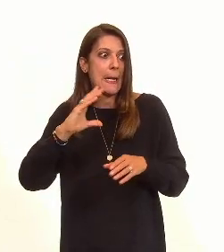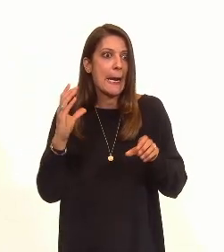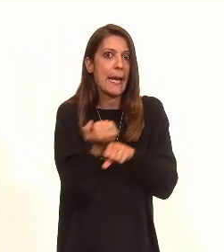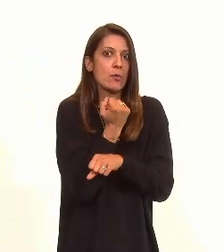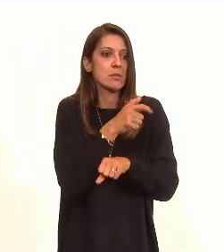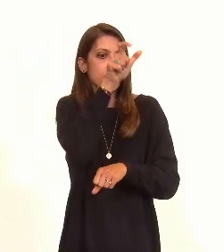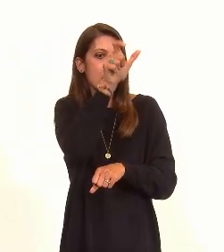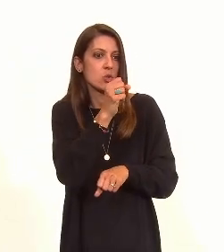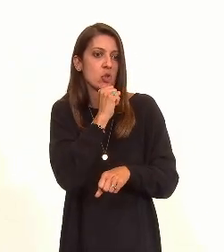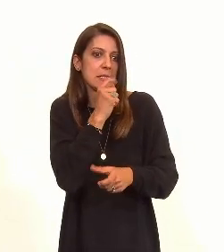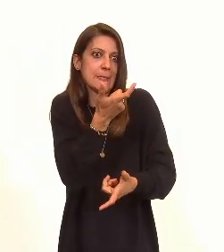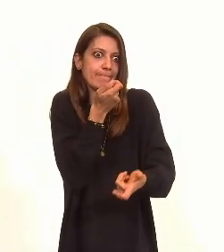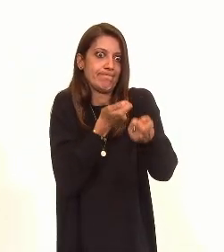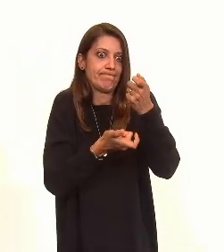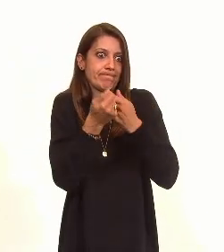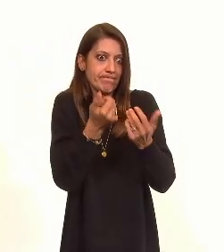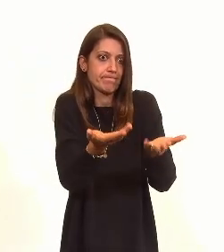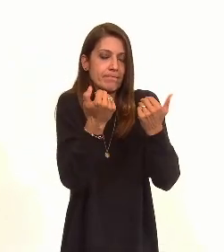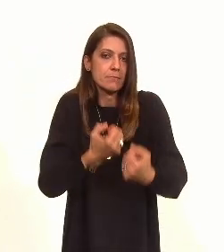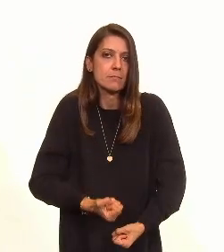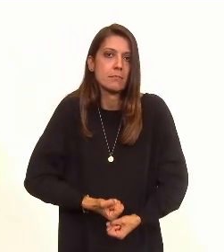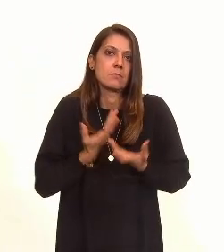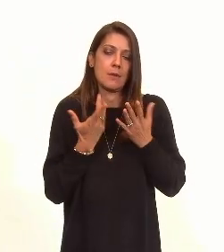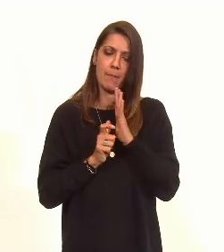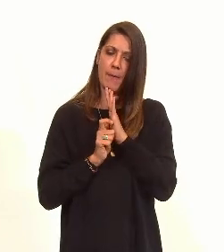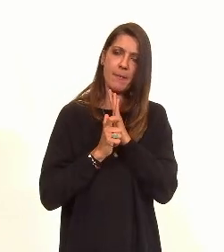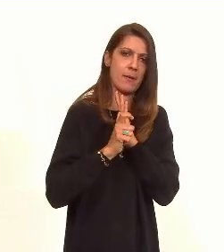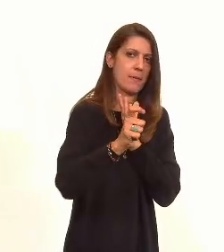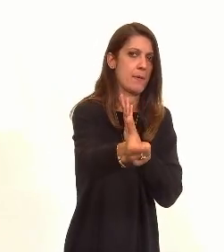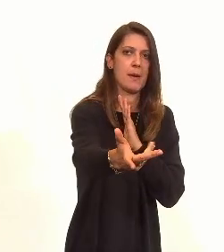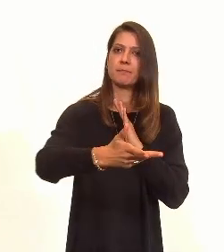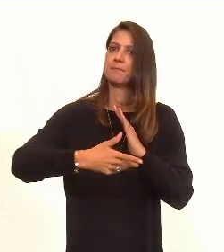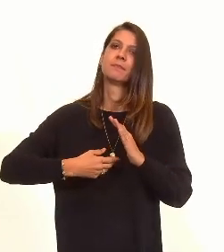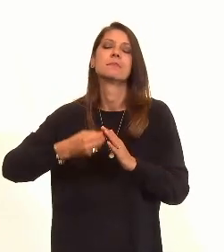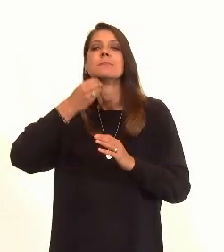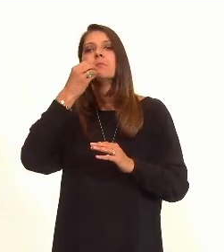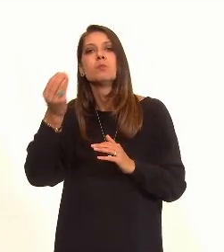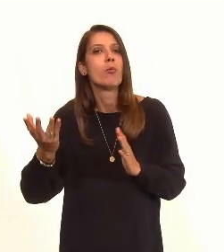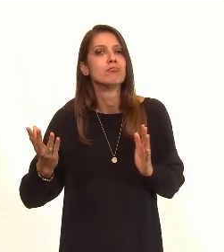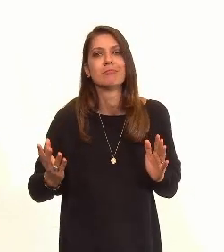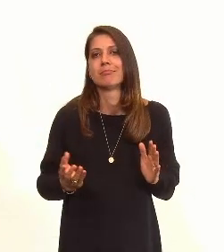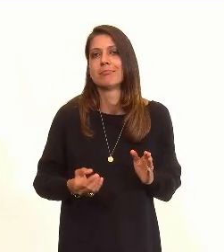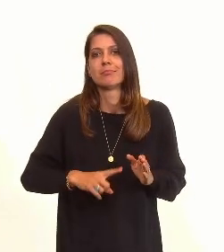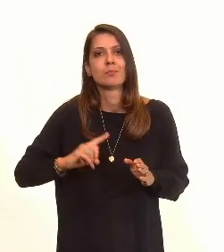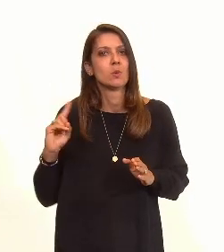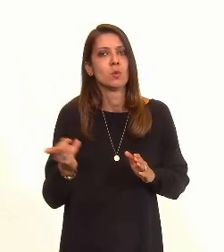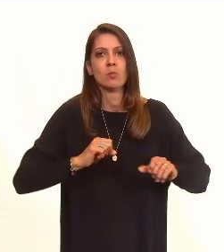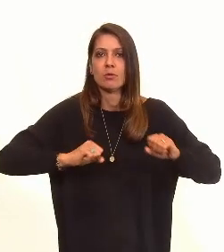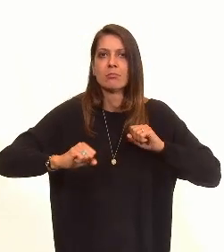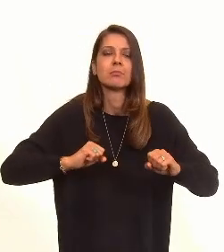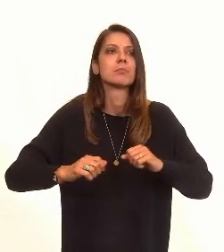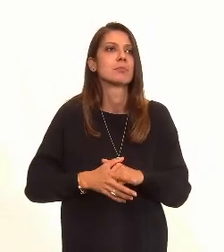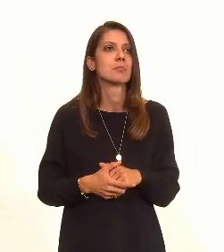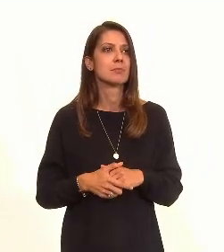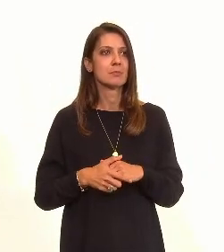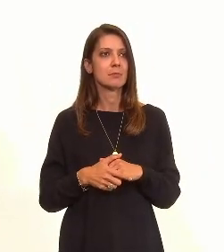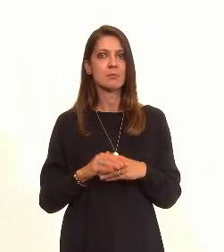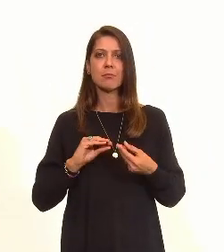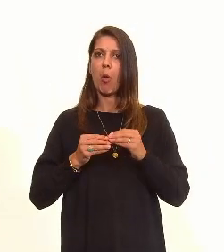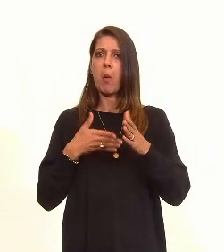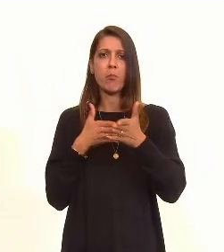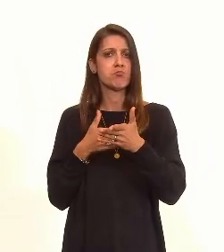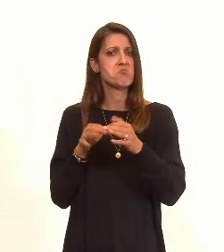à donner la parole et vraiment pas se substituer, il faut vraiment, la démarche, elle part sans aucun